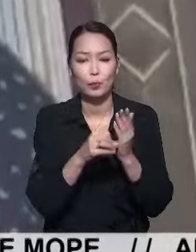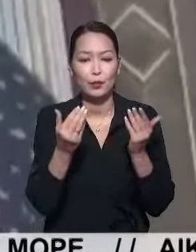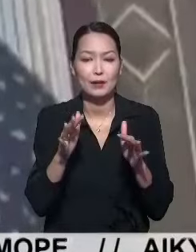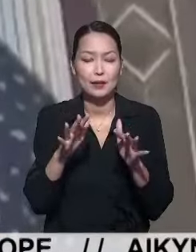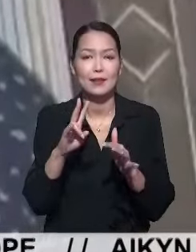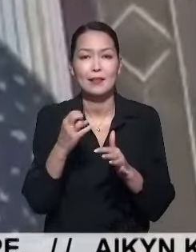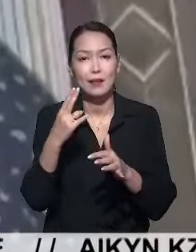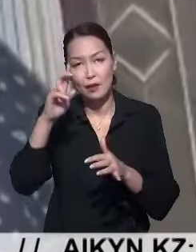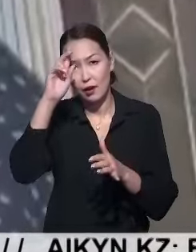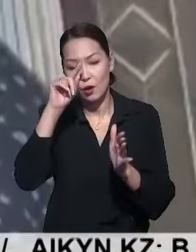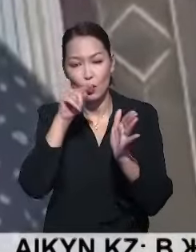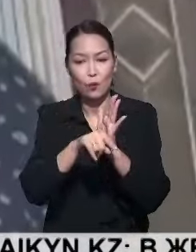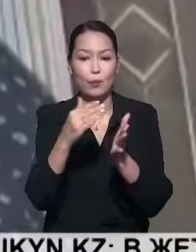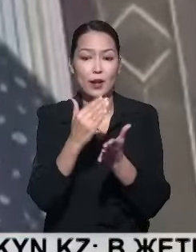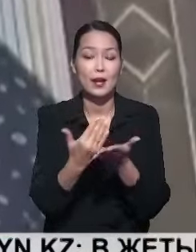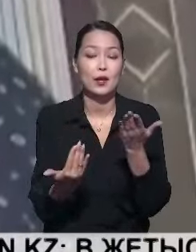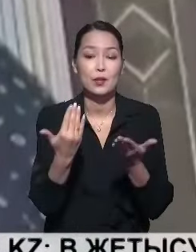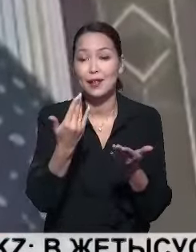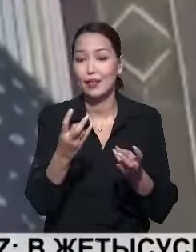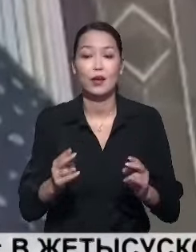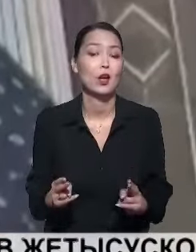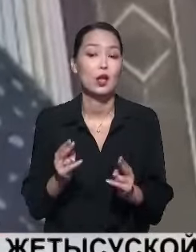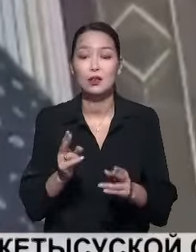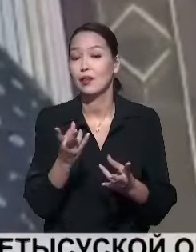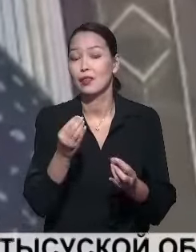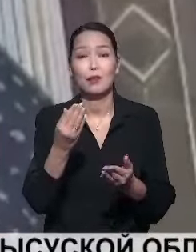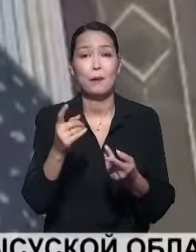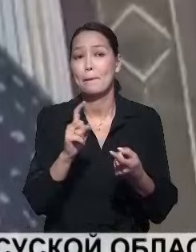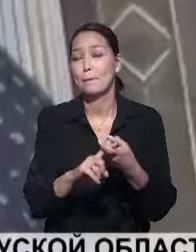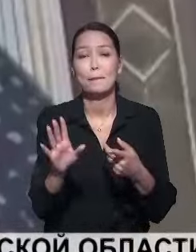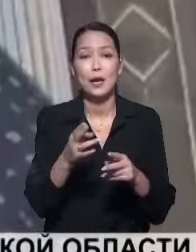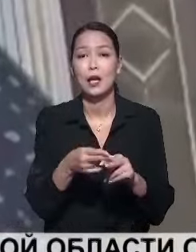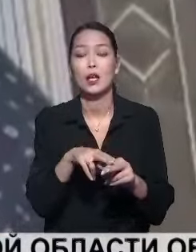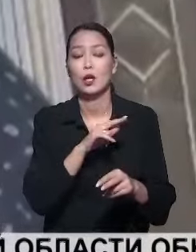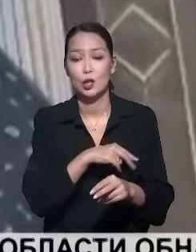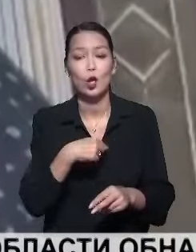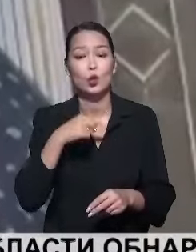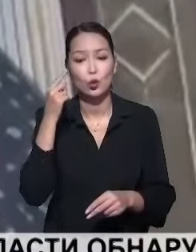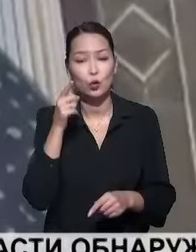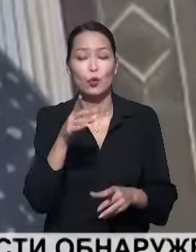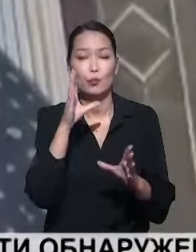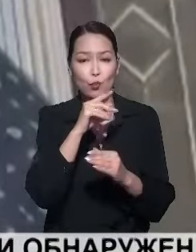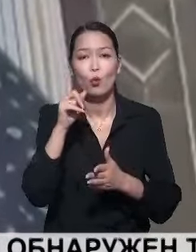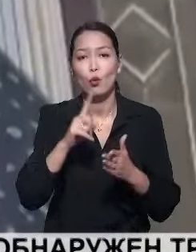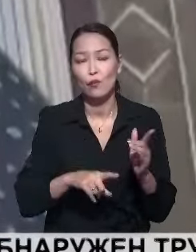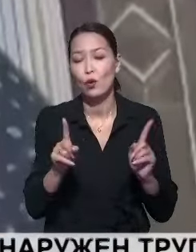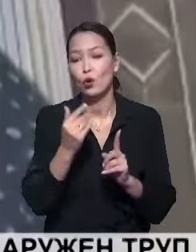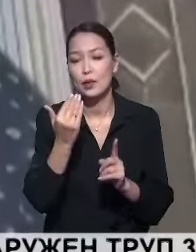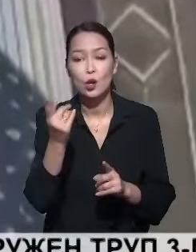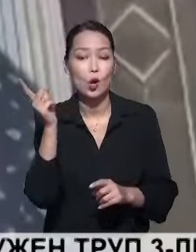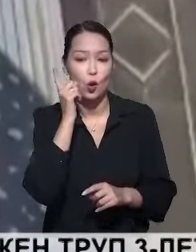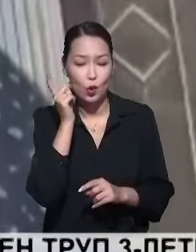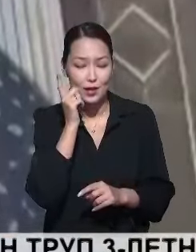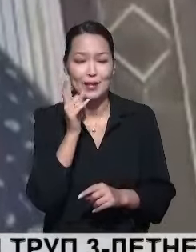национального государства. Так что если вы не террорист или не причастны к какой-то ужасной деятельности, я думаю, вы можете быть уверены, что ваш мобильный телефон